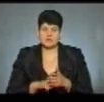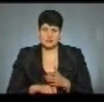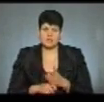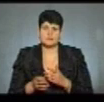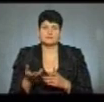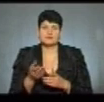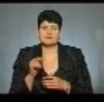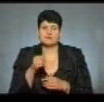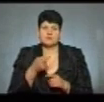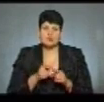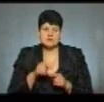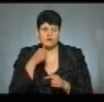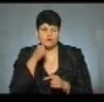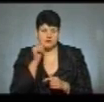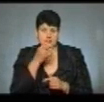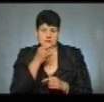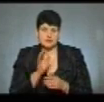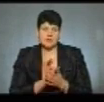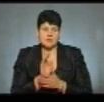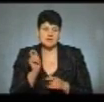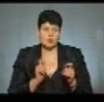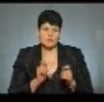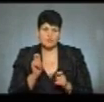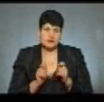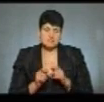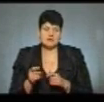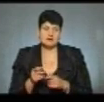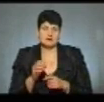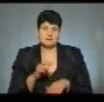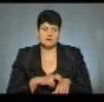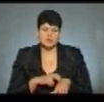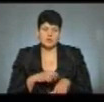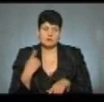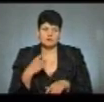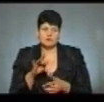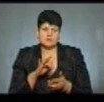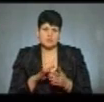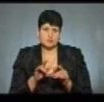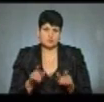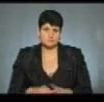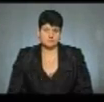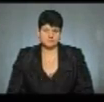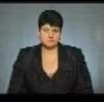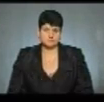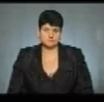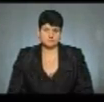це вчора на прес-конференції повідомили епідеміологи обласного лабораторного центру. Давайте